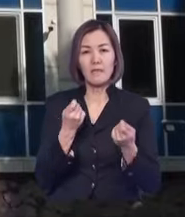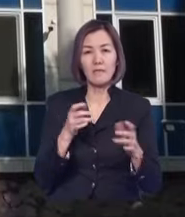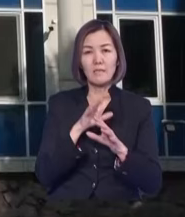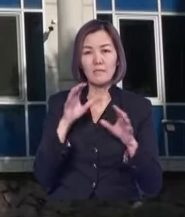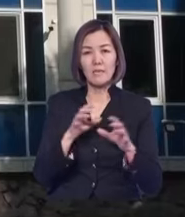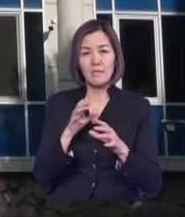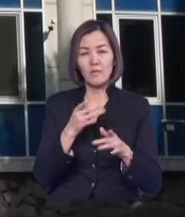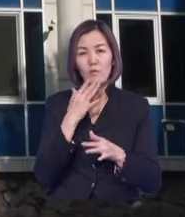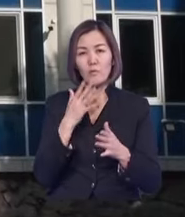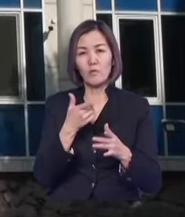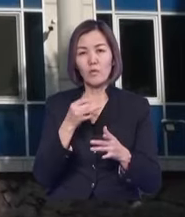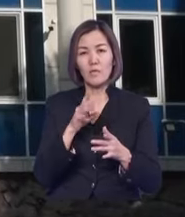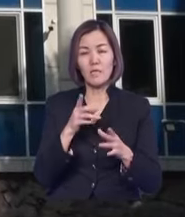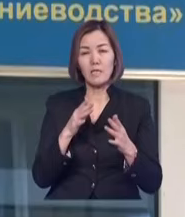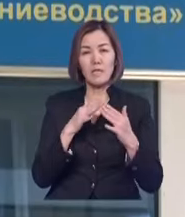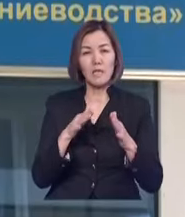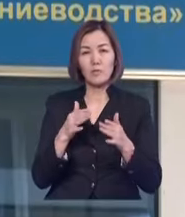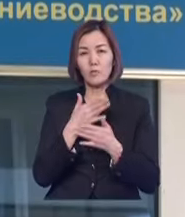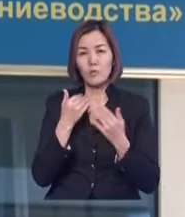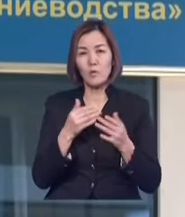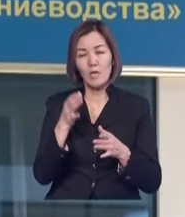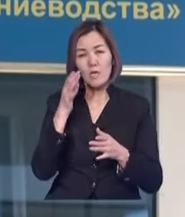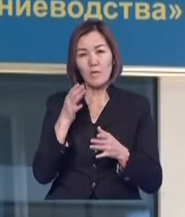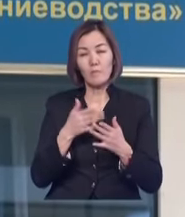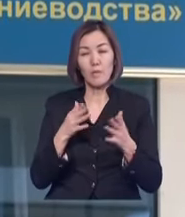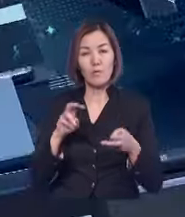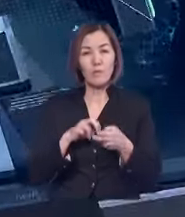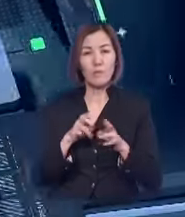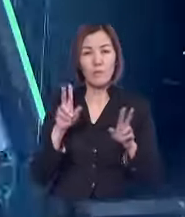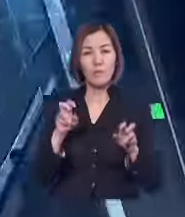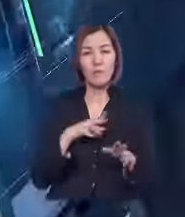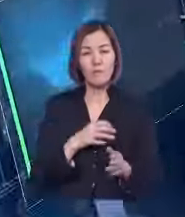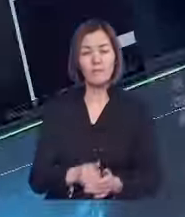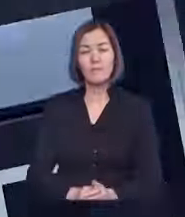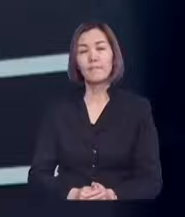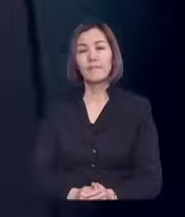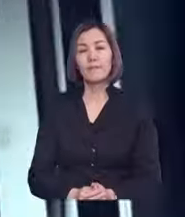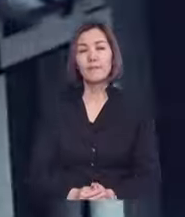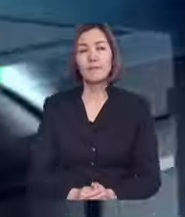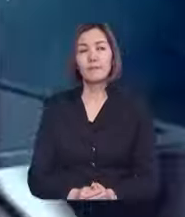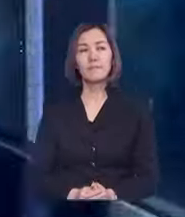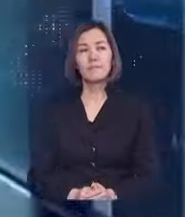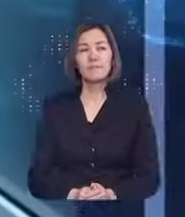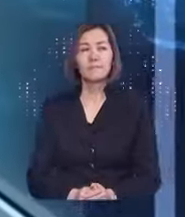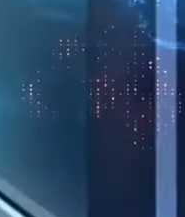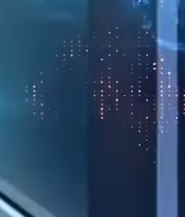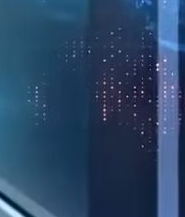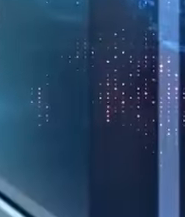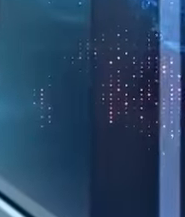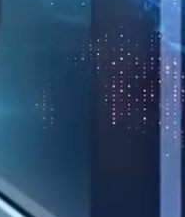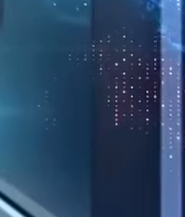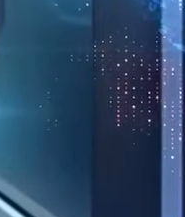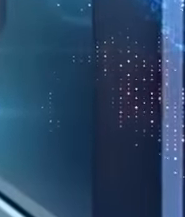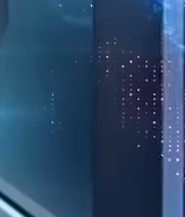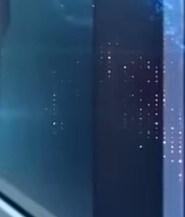сақтайтын ұлттық генетикалық банк жоқ. Бұл ғылымда үлкен мәселе дейді сала мамандары. Камила Тыныштай, Бекжан Кенжебай, Жетісу телеарнасы,